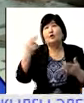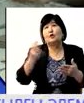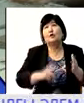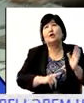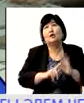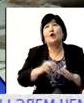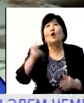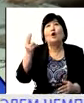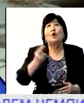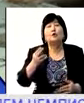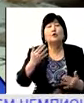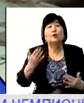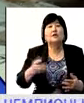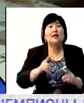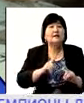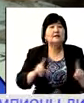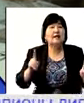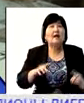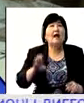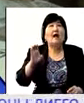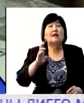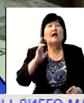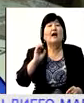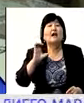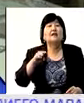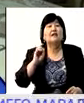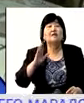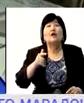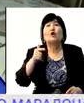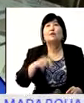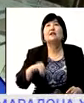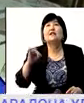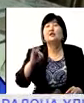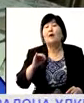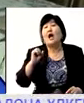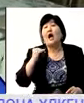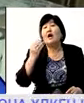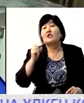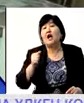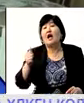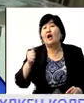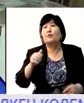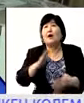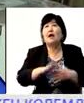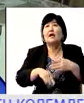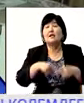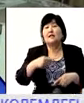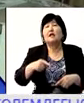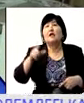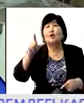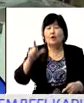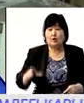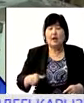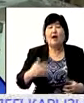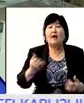келеді. Сурет өнерінің саңлақтары Әбілхан Қасиев, Гүлфайрус Исмаилова, Айша Ғалымбаеваның ізін жалғаған